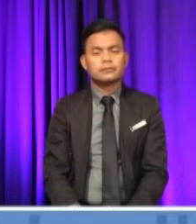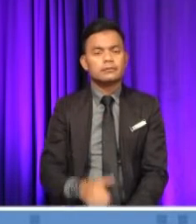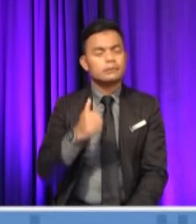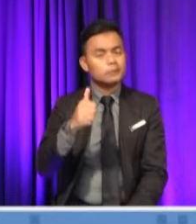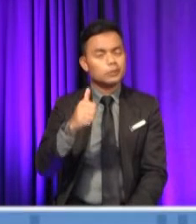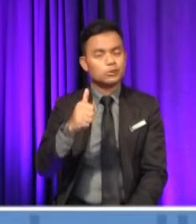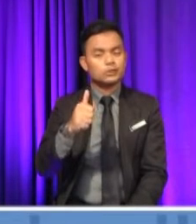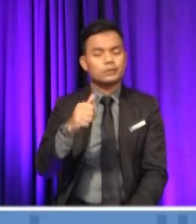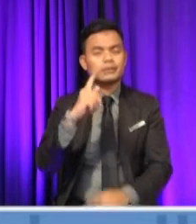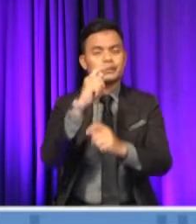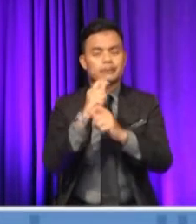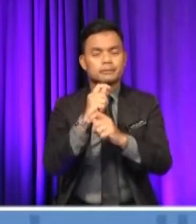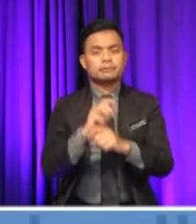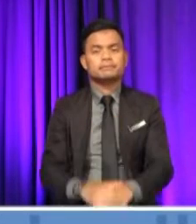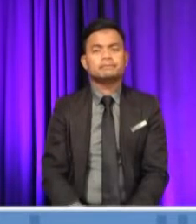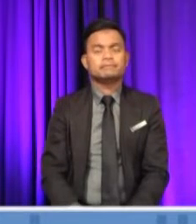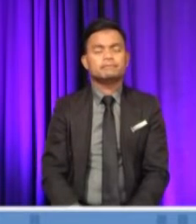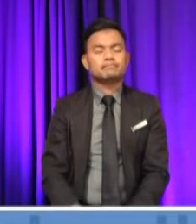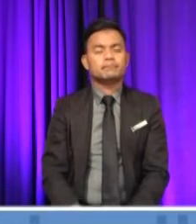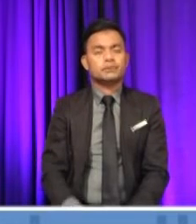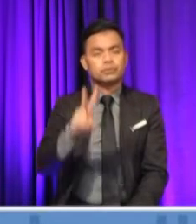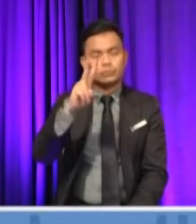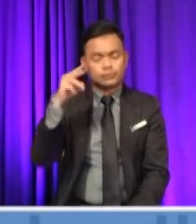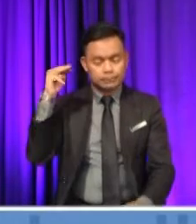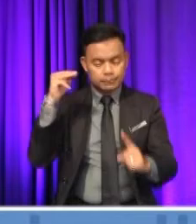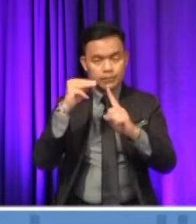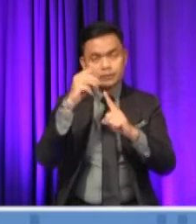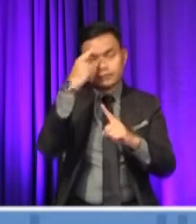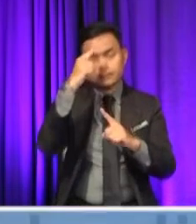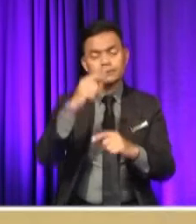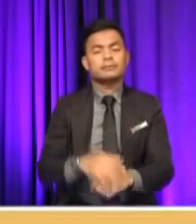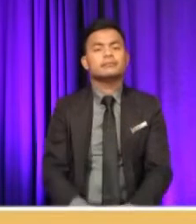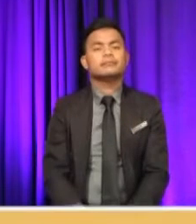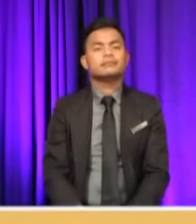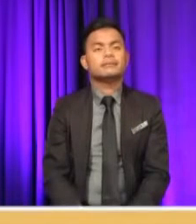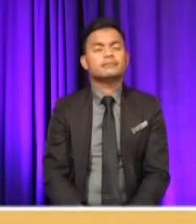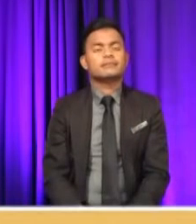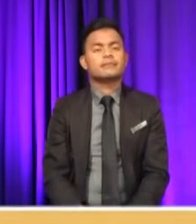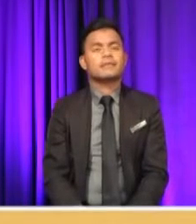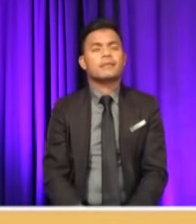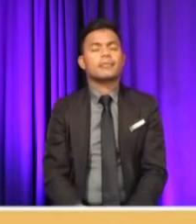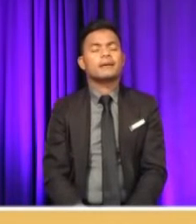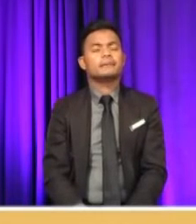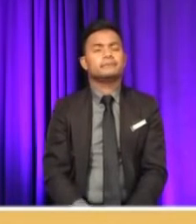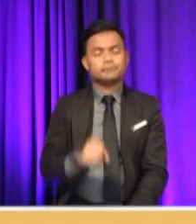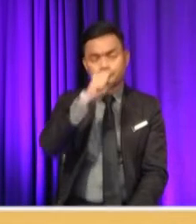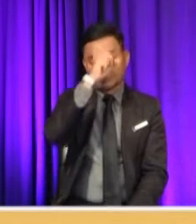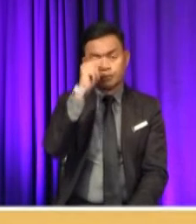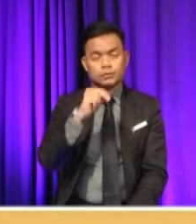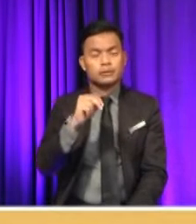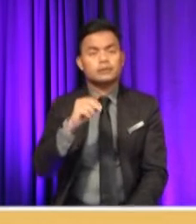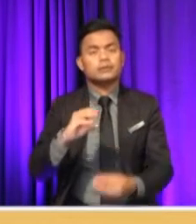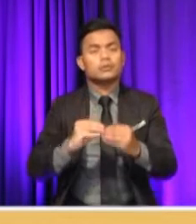yang tetap. Okey, Yeah. bagus. 2 markah untuk Amsyar. Okey, seterusnya. Soalan 9.